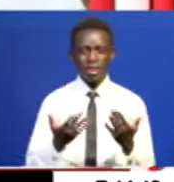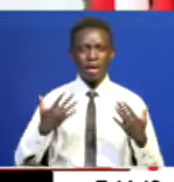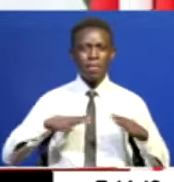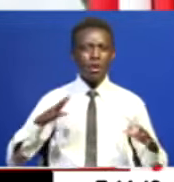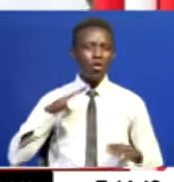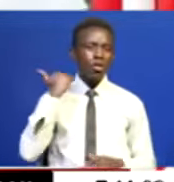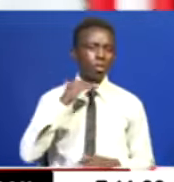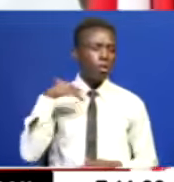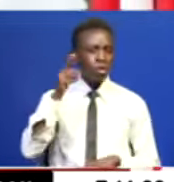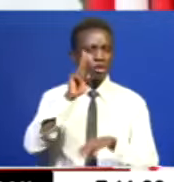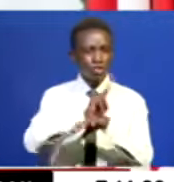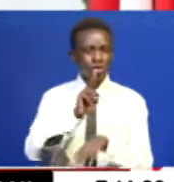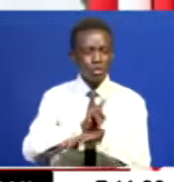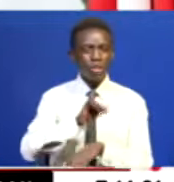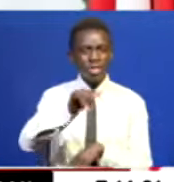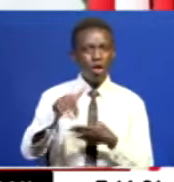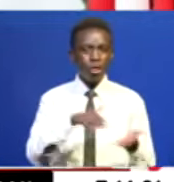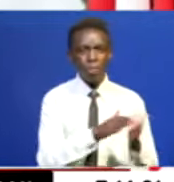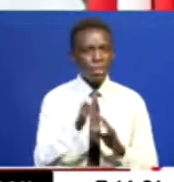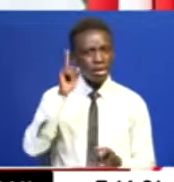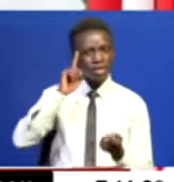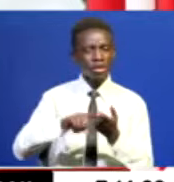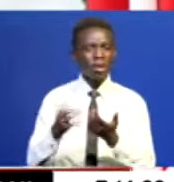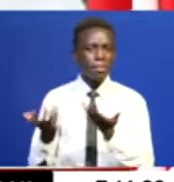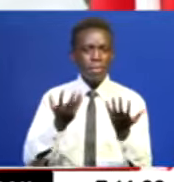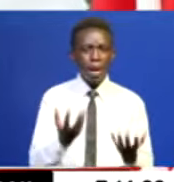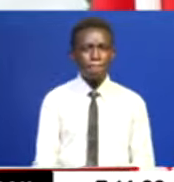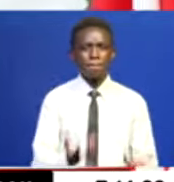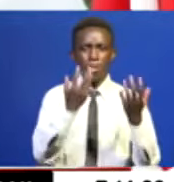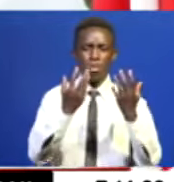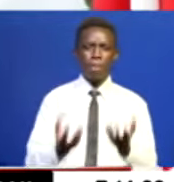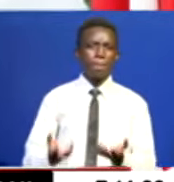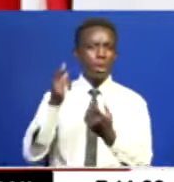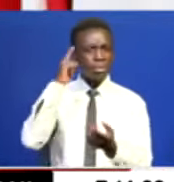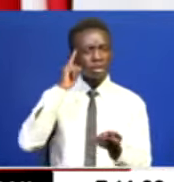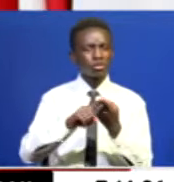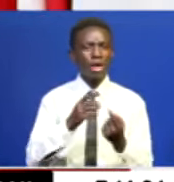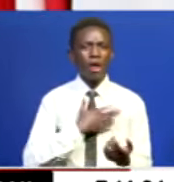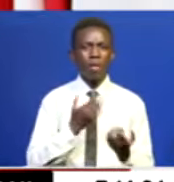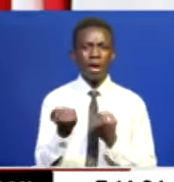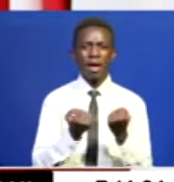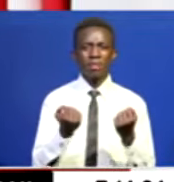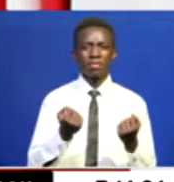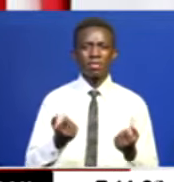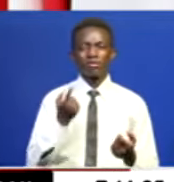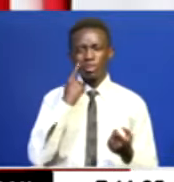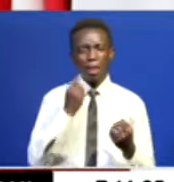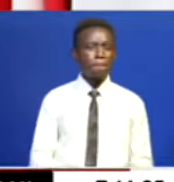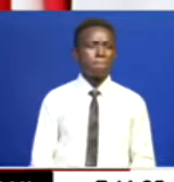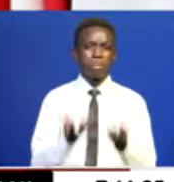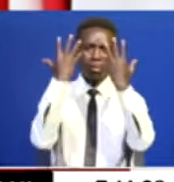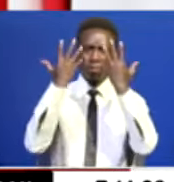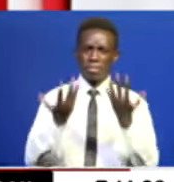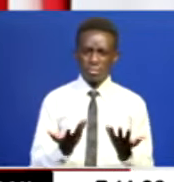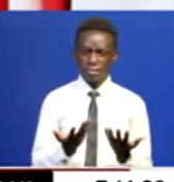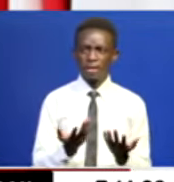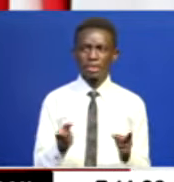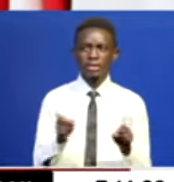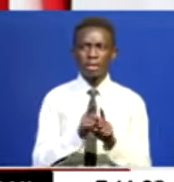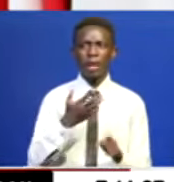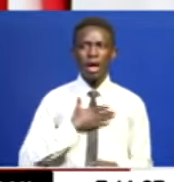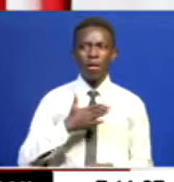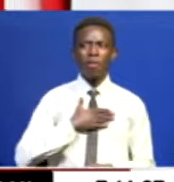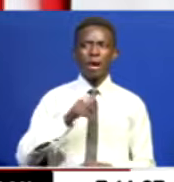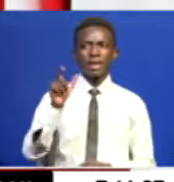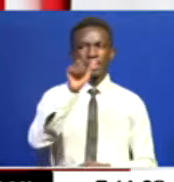opportunity to install IEDs so that our vehicles are blown. Our region cannot progress and flourish